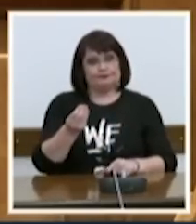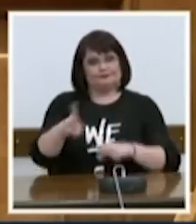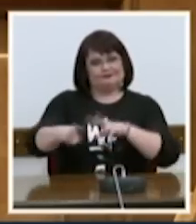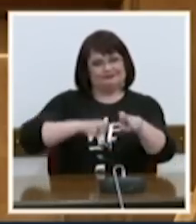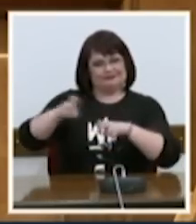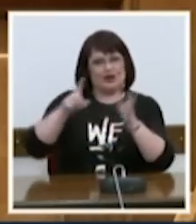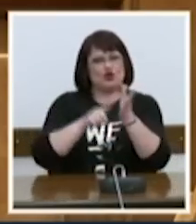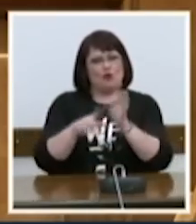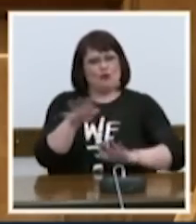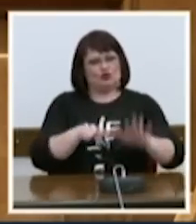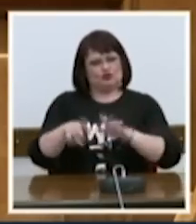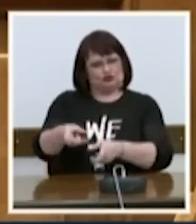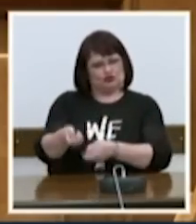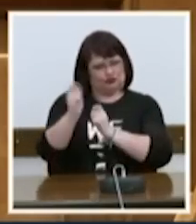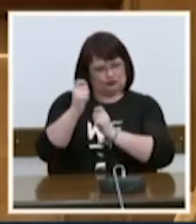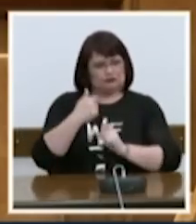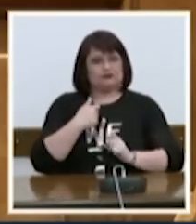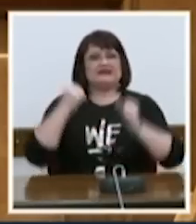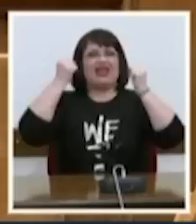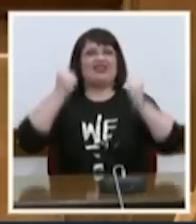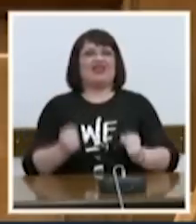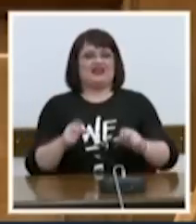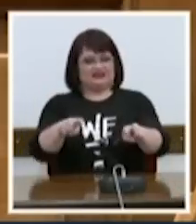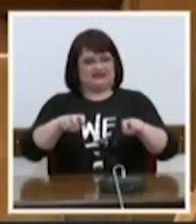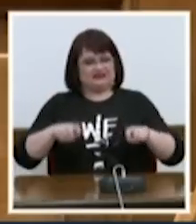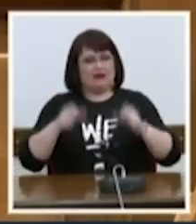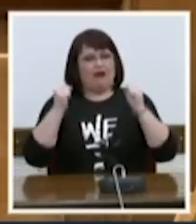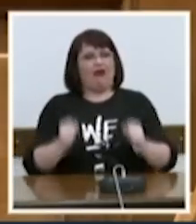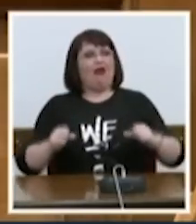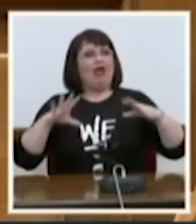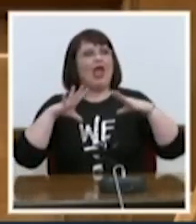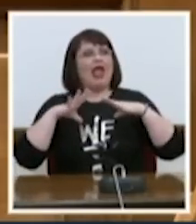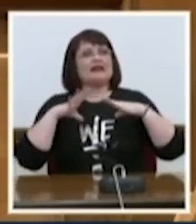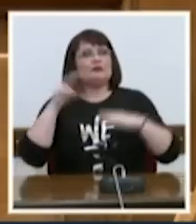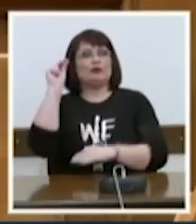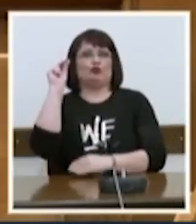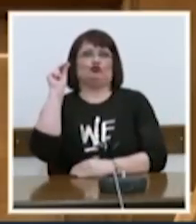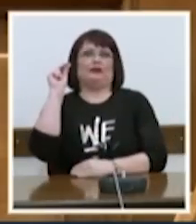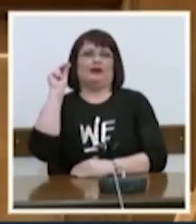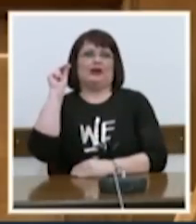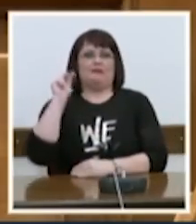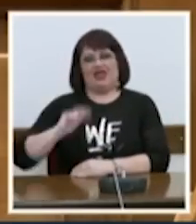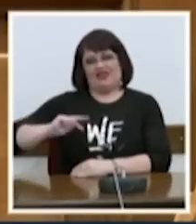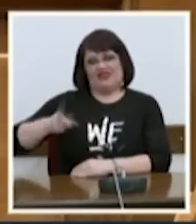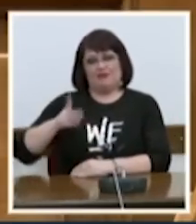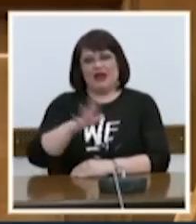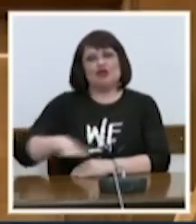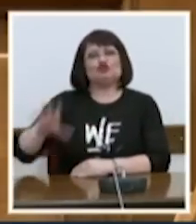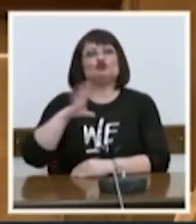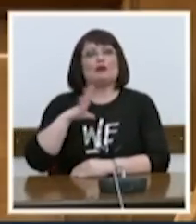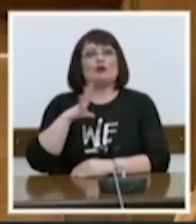σας, έχουν ήδη πάρει τη θέση τους εκεί που είχαν υποσχεθεί, δίπλα στο λαό,